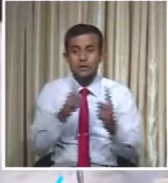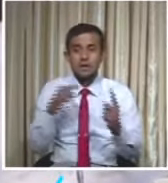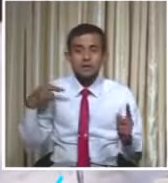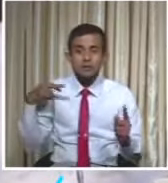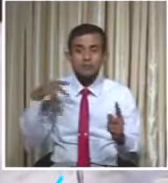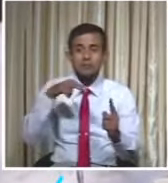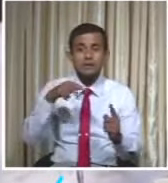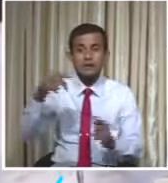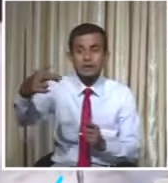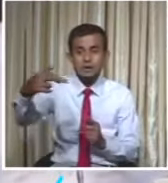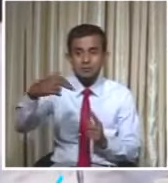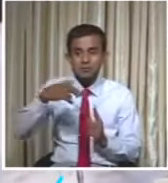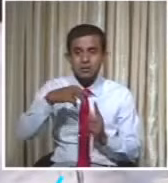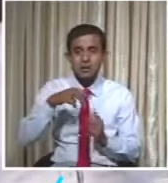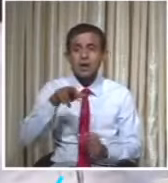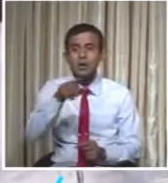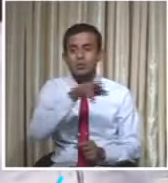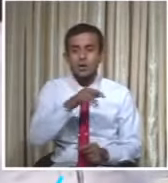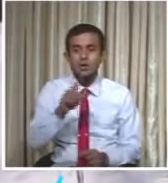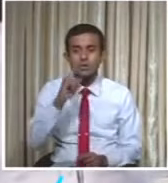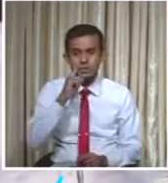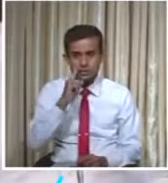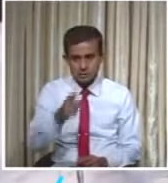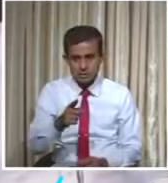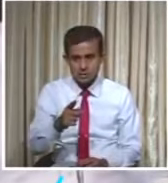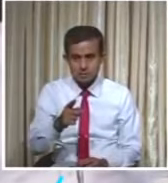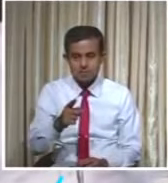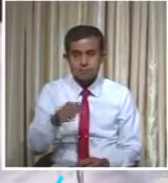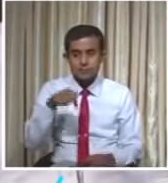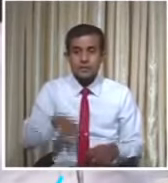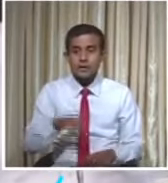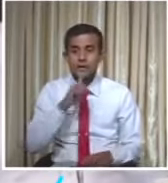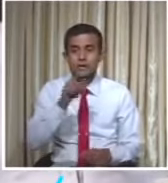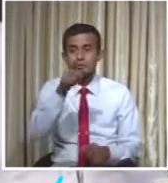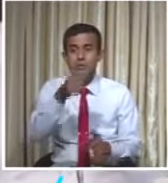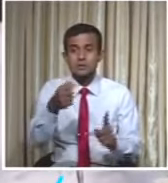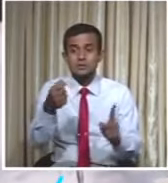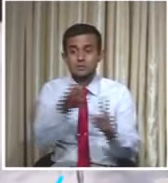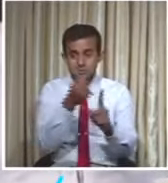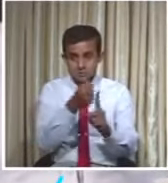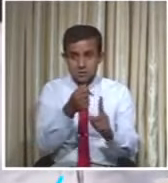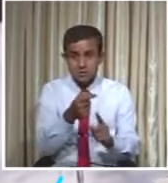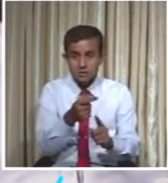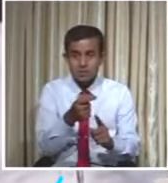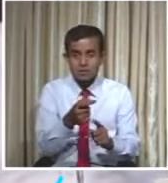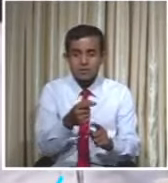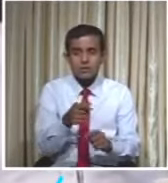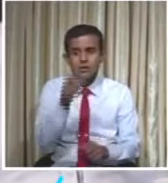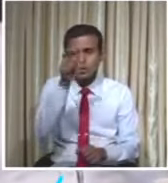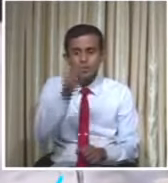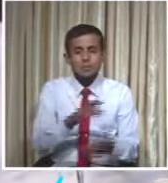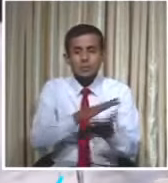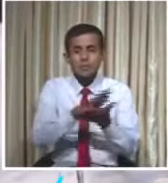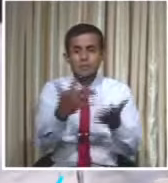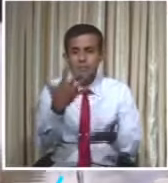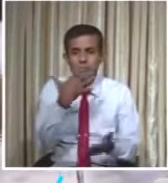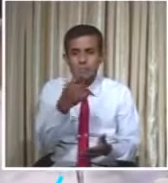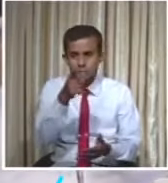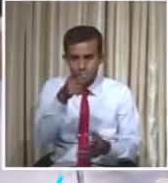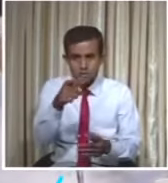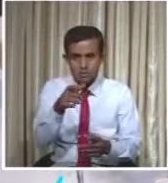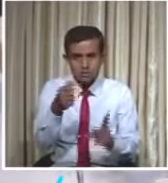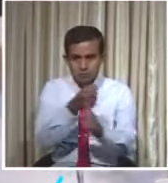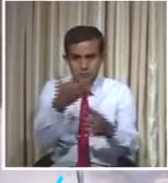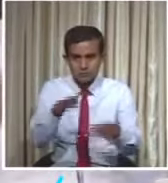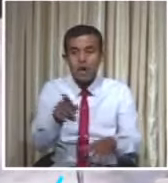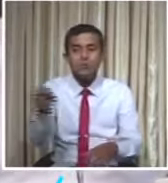ඒ පැත්තේ ඉඳලා මේ පැත්තට ආවේ කවුද ඔක්කොම අපි බැලුවා දැන් කියනවා ඔබතුමාට තර්ජනය කරා කියලා කරුණාකරලා ඔබතුමා අපට පැහැදිලි කරන්න ඔබතුමාට තර්ජනය කරා නම්